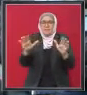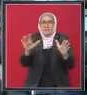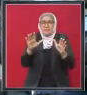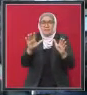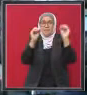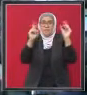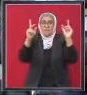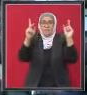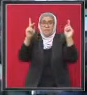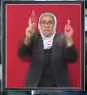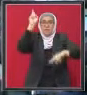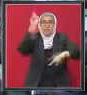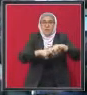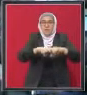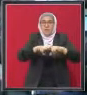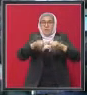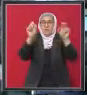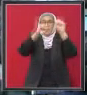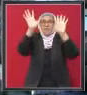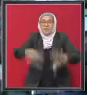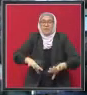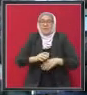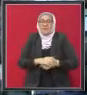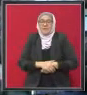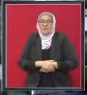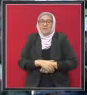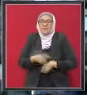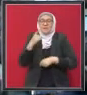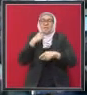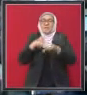Okey. Duduk sekarang, duduk.